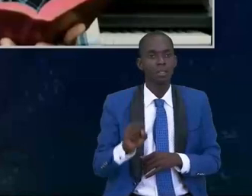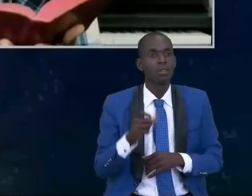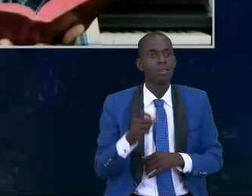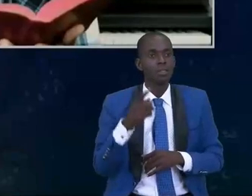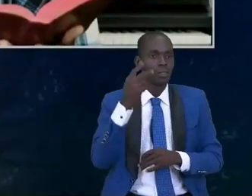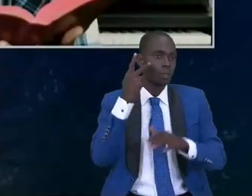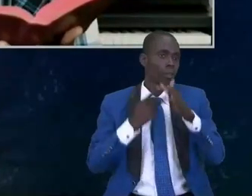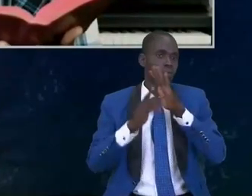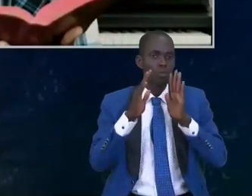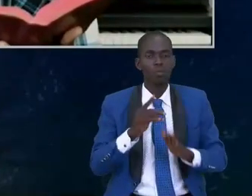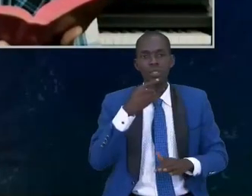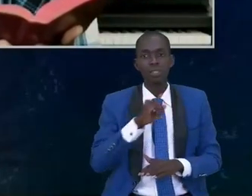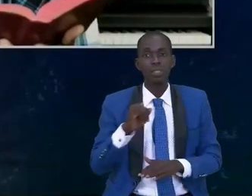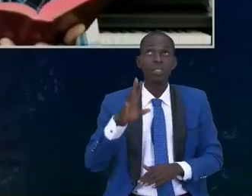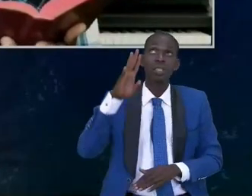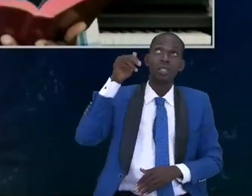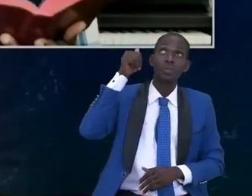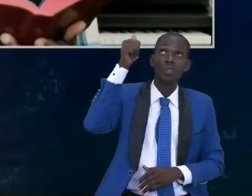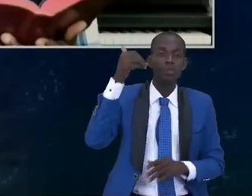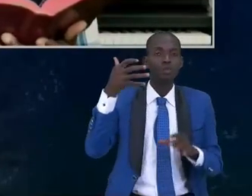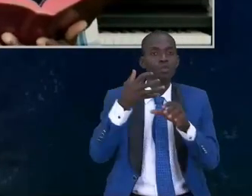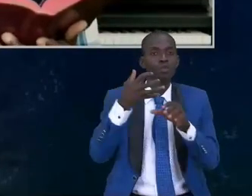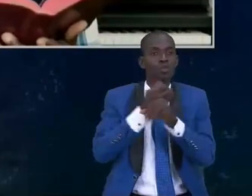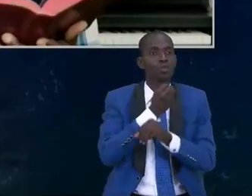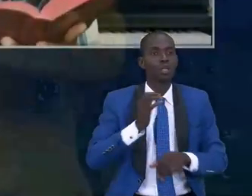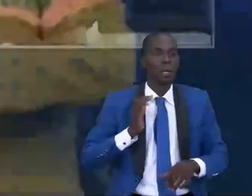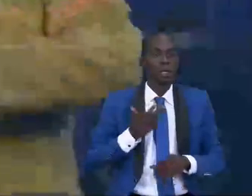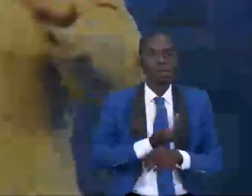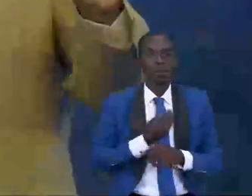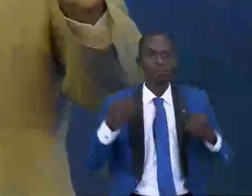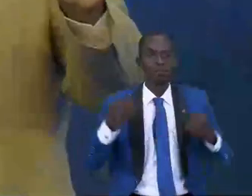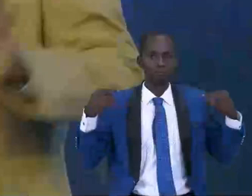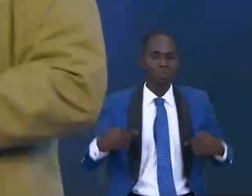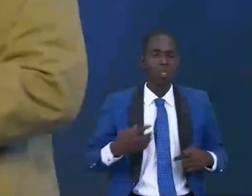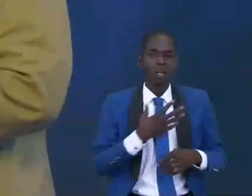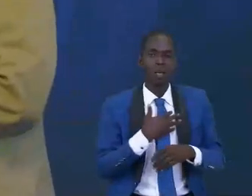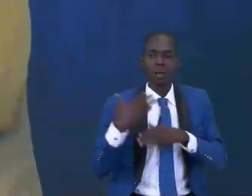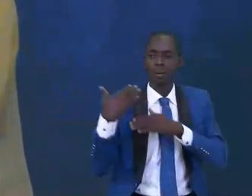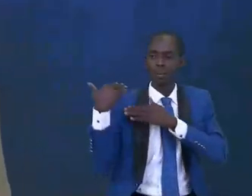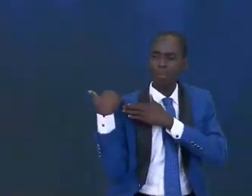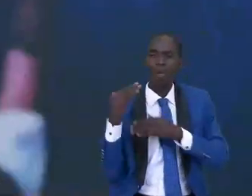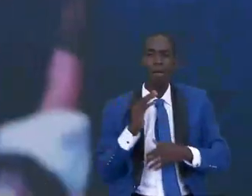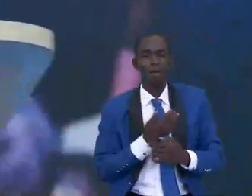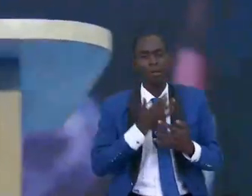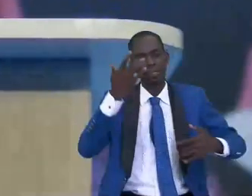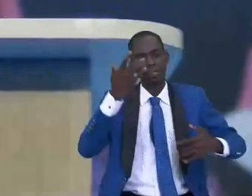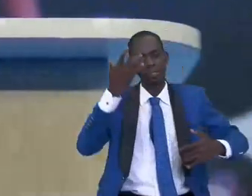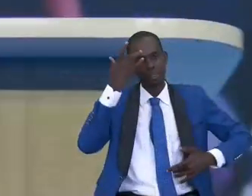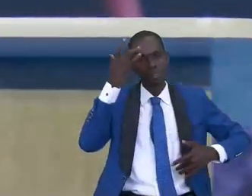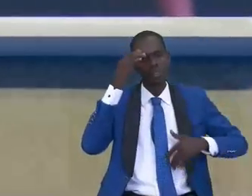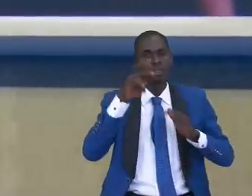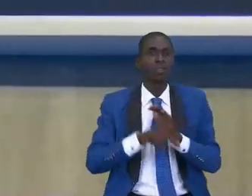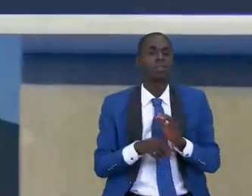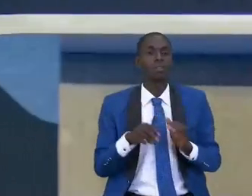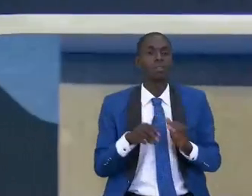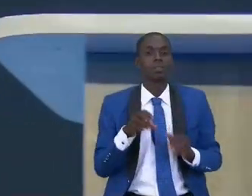prophète. Il a pris nos infirmités et il s'est chargé de nos maladies.